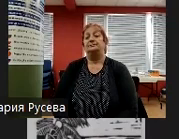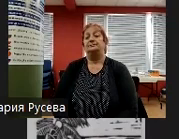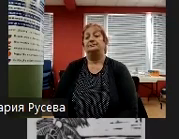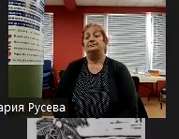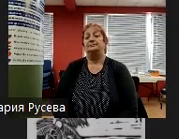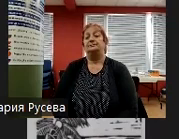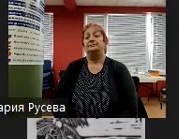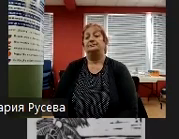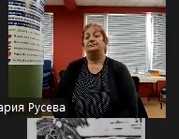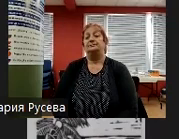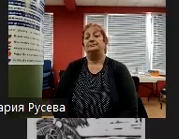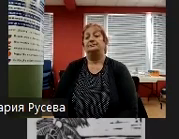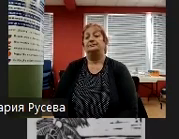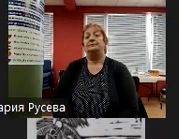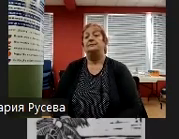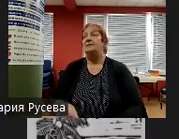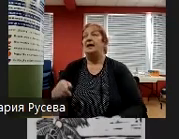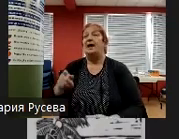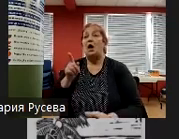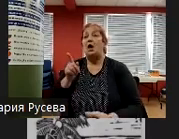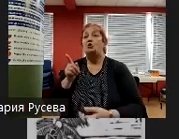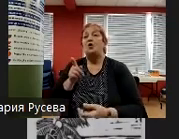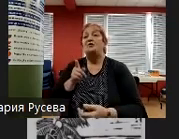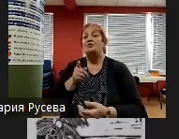Twitter. Това е